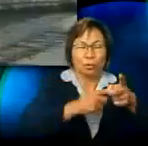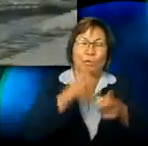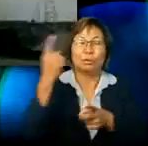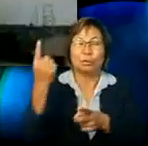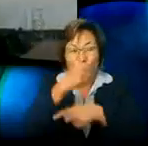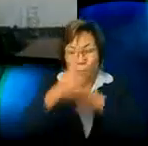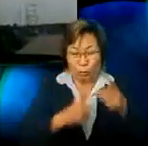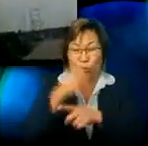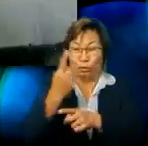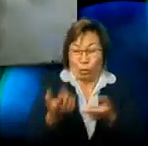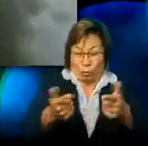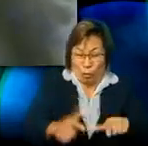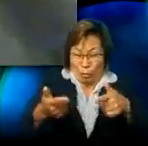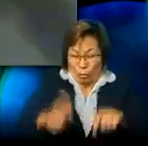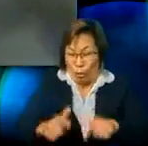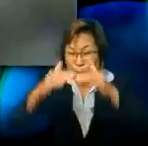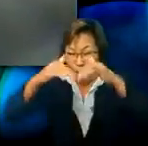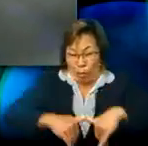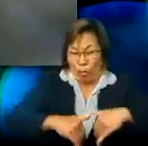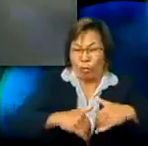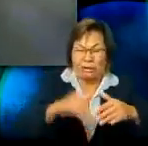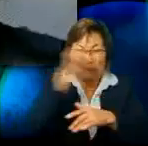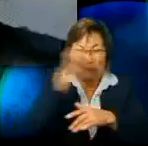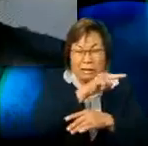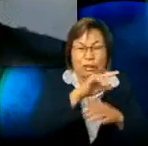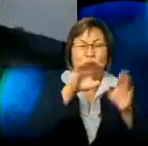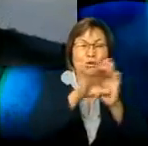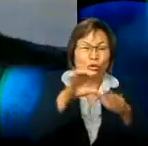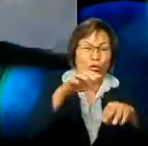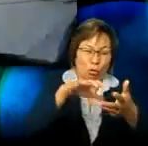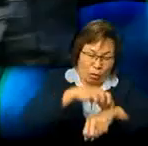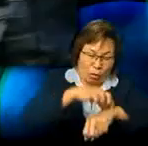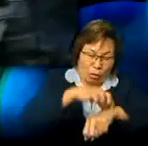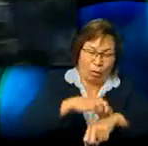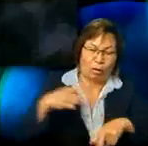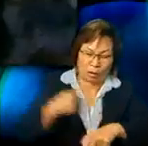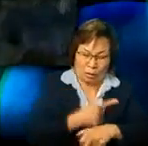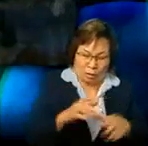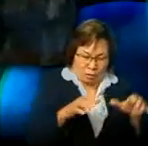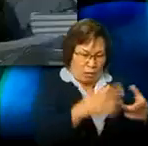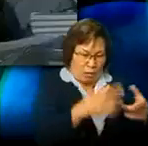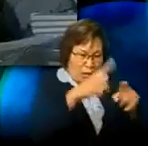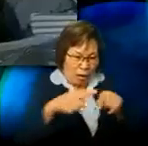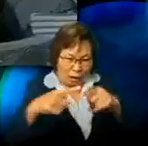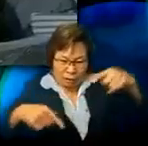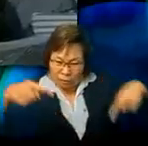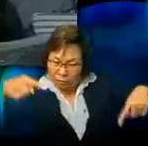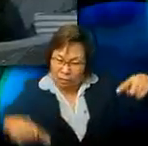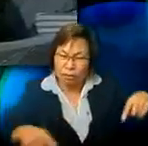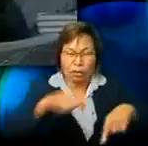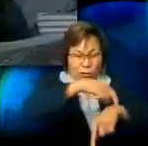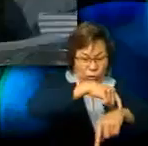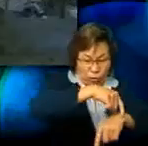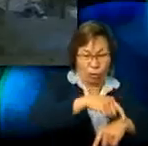Dunia seringkali dilanda malapetaka yang dahsyat seperti bencana alam. Bencana alam dapat dikategorikan pelbagai jenis.